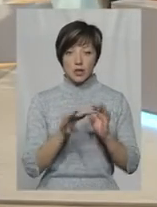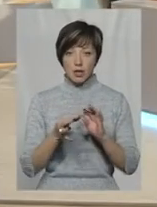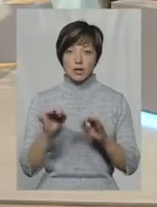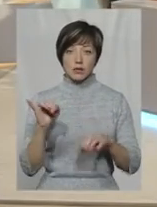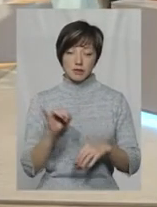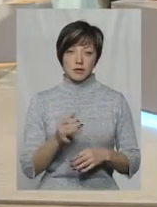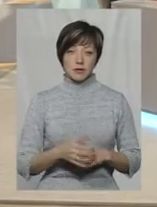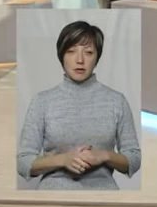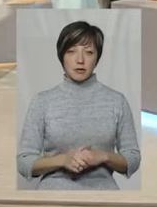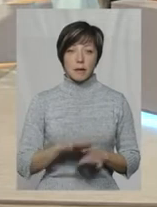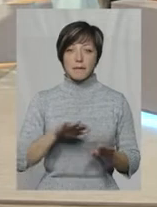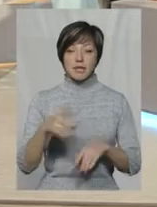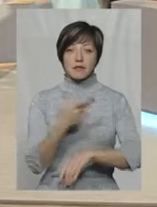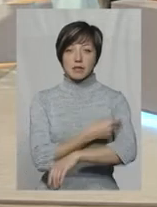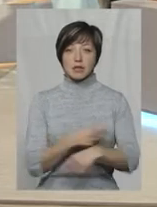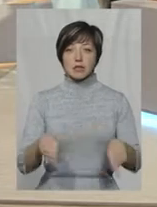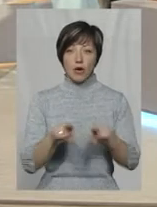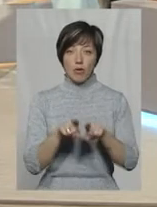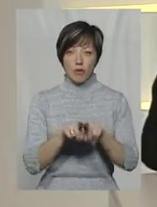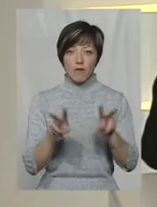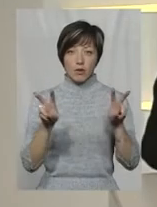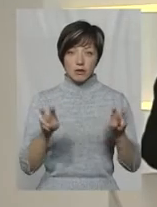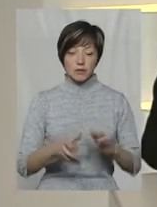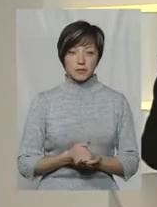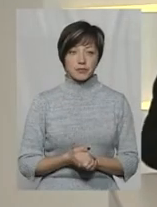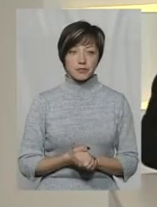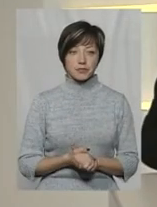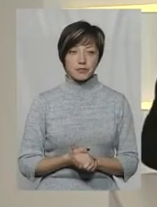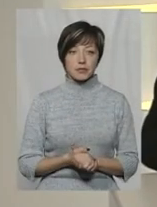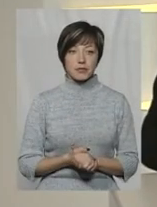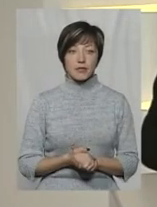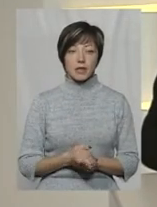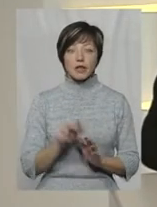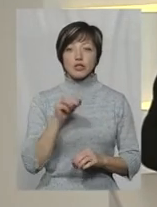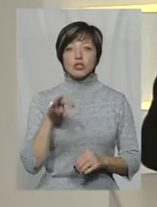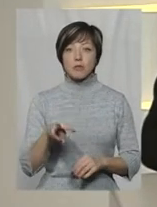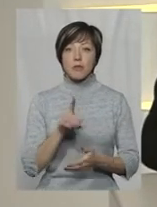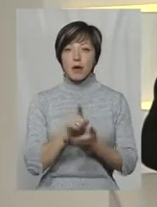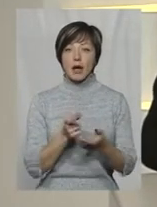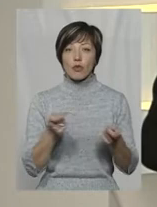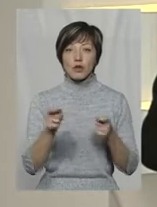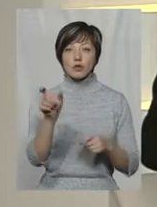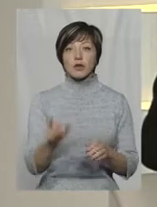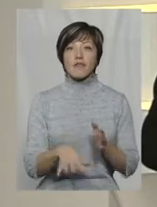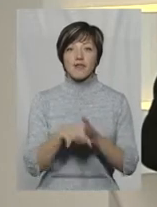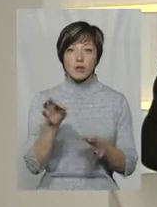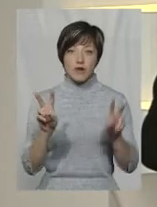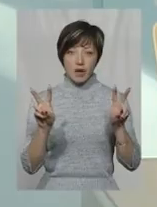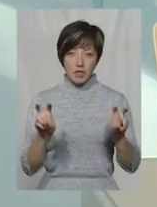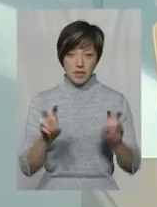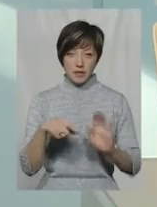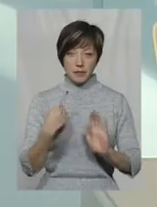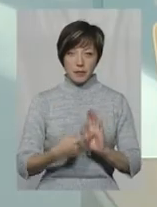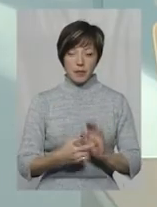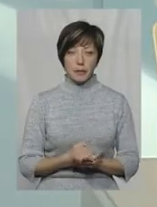і реакції після введення такої вакцини. То чим має керуватися людина при виборі вакцини?